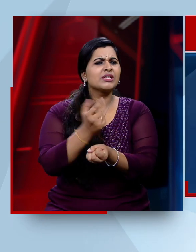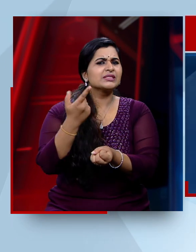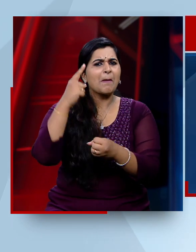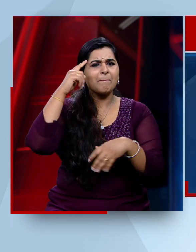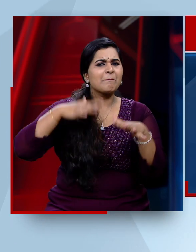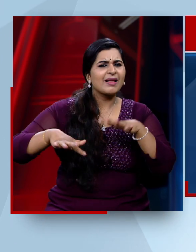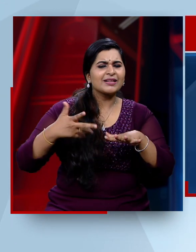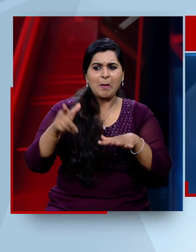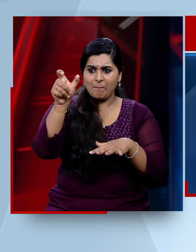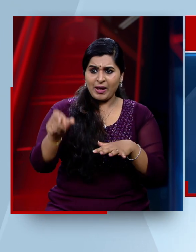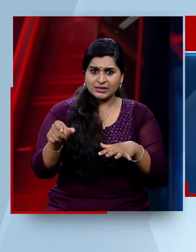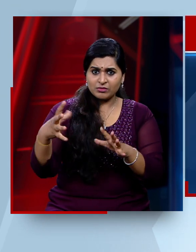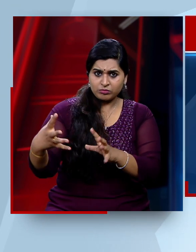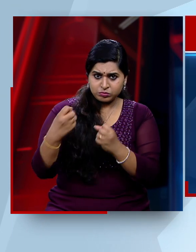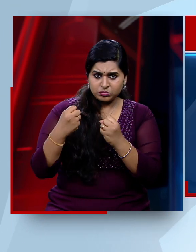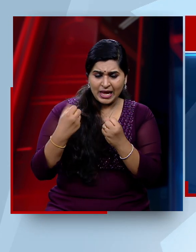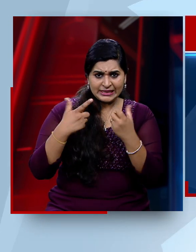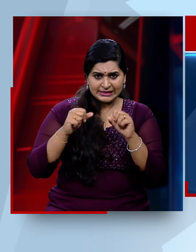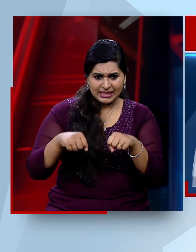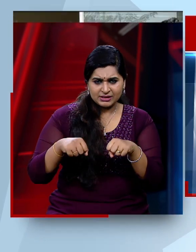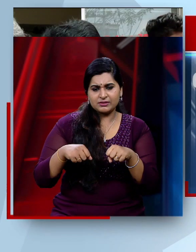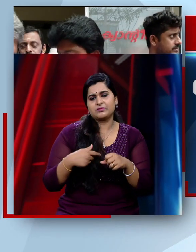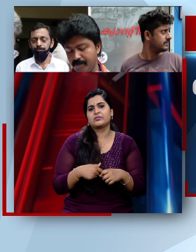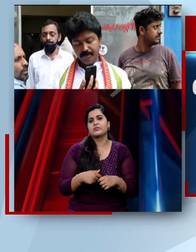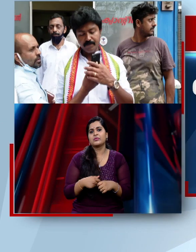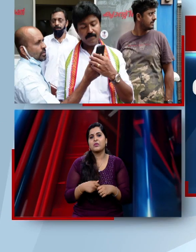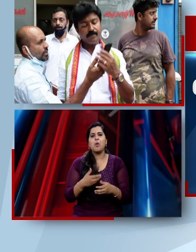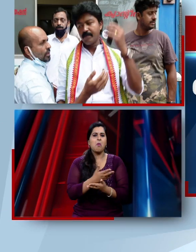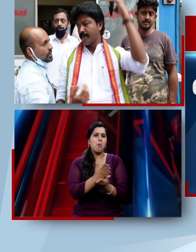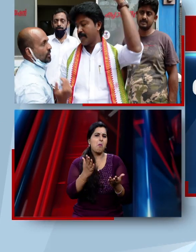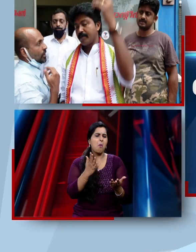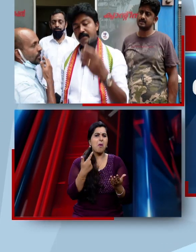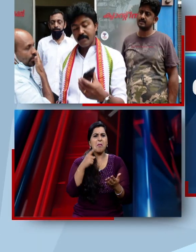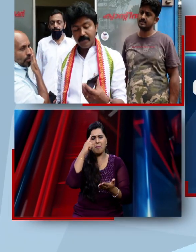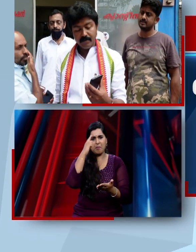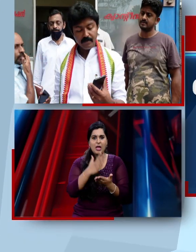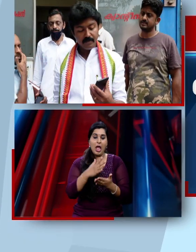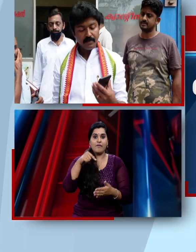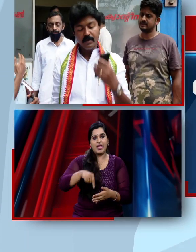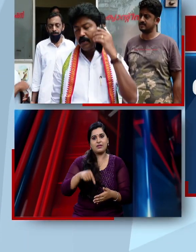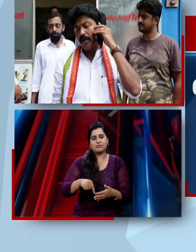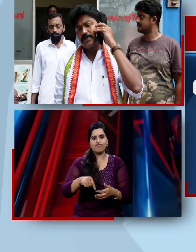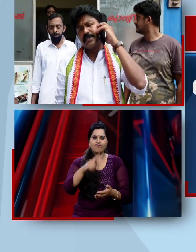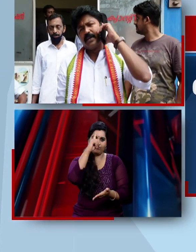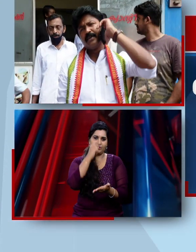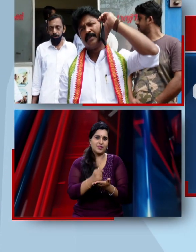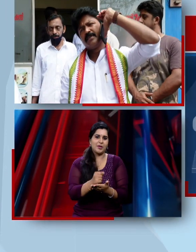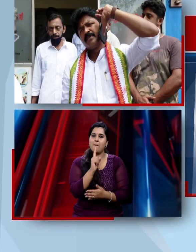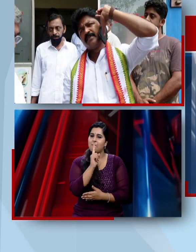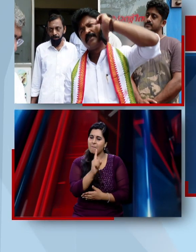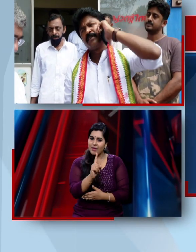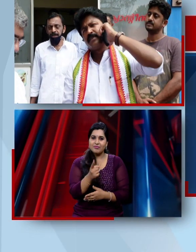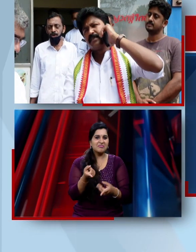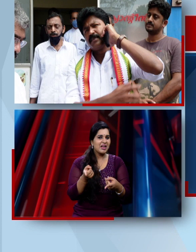പറയണം. ഇന്നിക്കാര്യത്തിലൊരു അന്തിമ തീരുമാനമാണ് എല്ലാവരും പ്രതീക്ഷിച്ചത്. പോലീസും ആ രീതിയിലായിരുന്നു കാര്യങ്ങൾ നോക്കിയിരുന്നത്. പക്ഷേ വിശദമായ